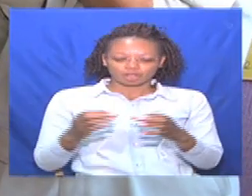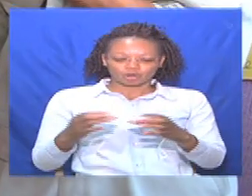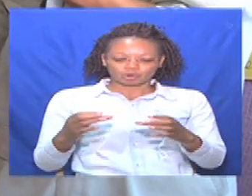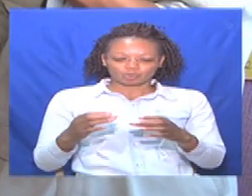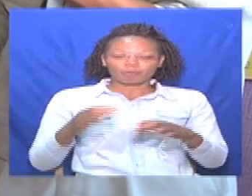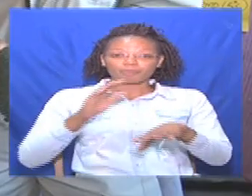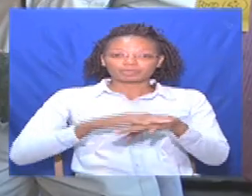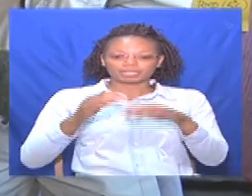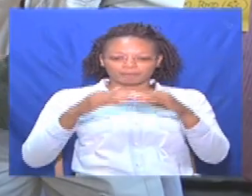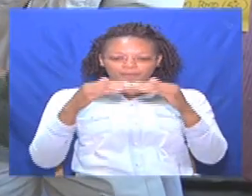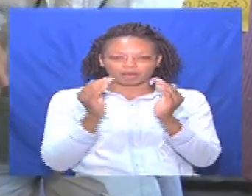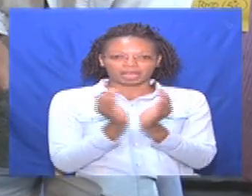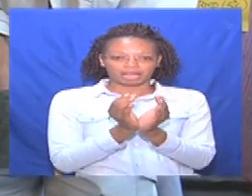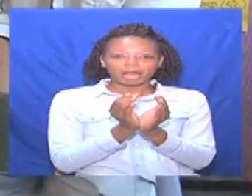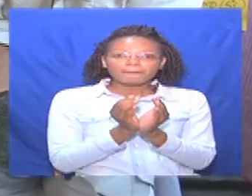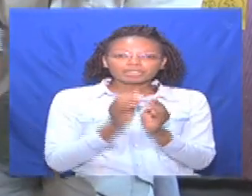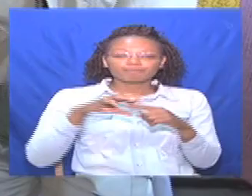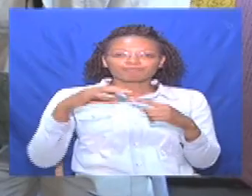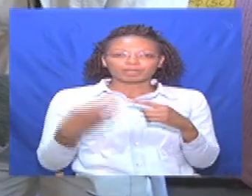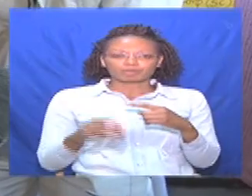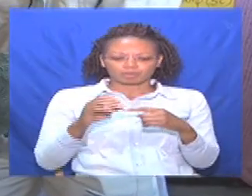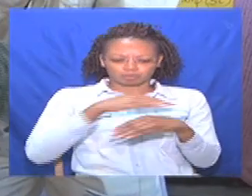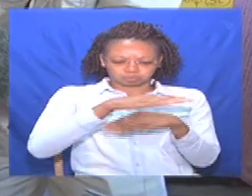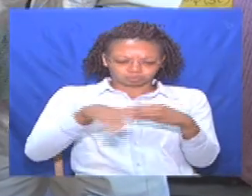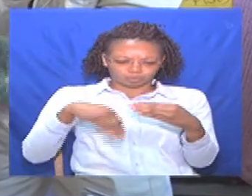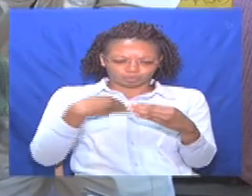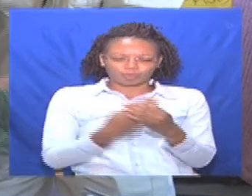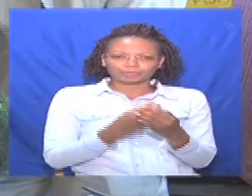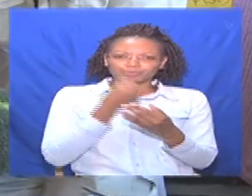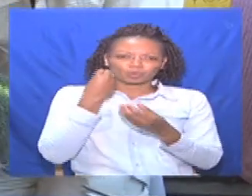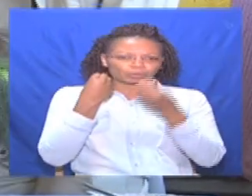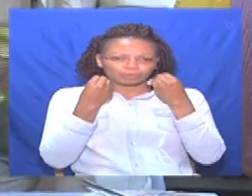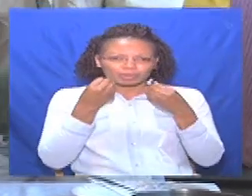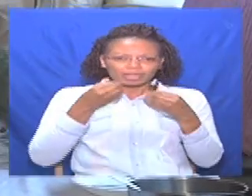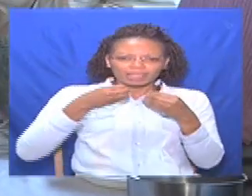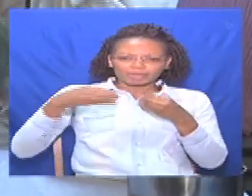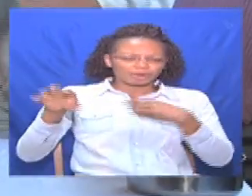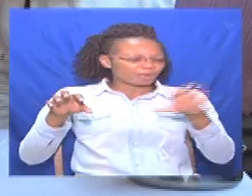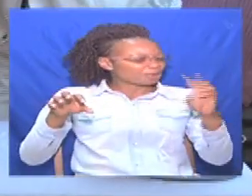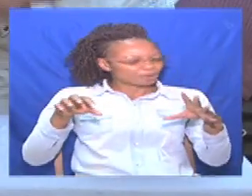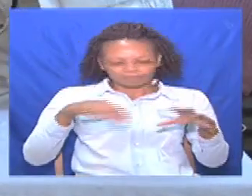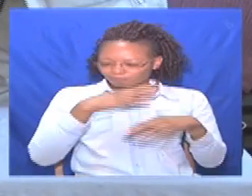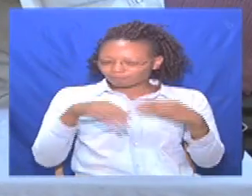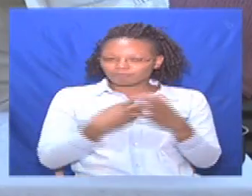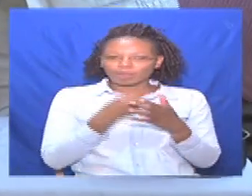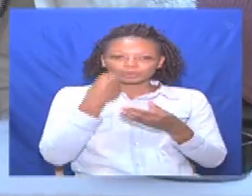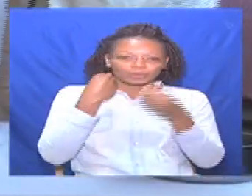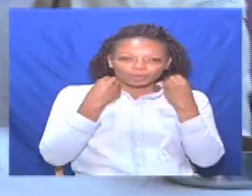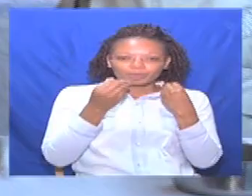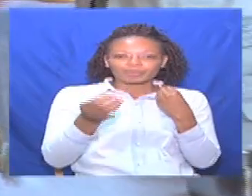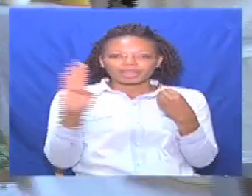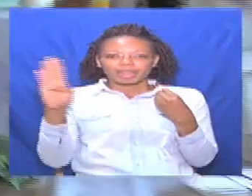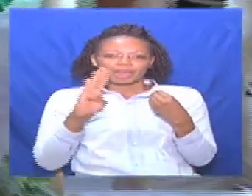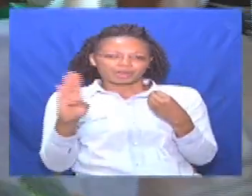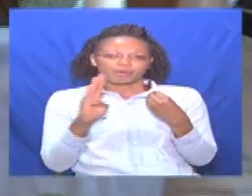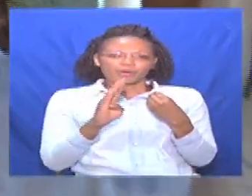na kabichi. Sehemu zote za hii mboga ni chakula. Hakuna chochote kitupwacho. Broccoli ni mboga